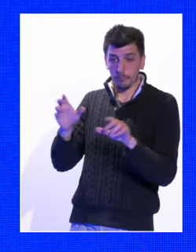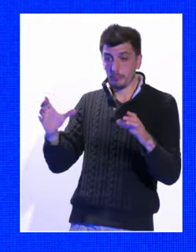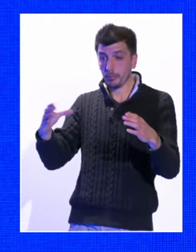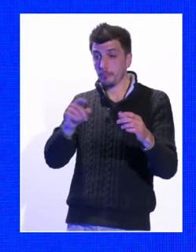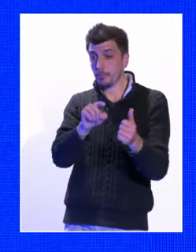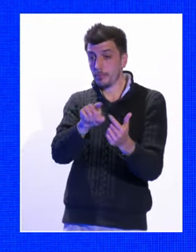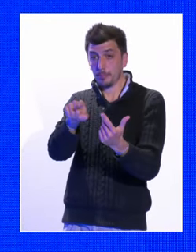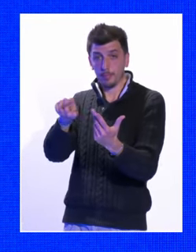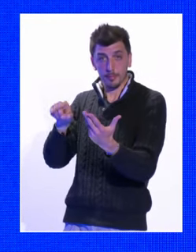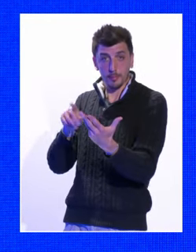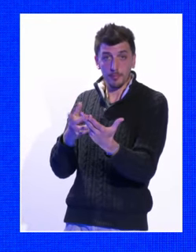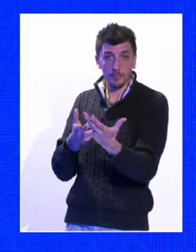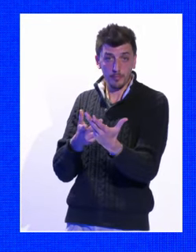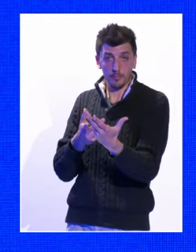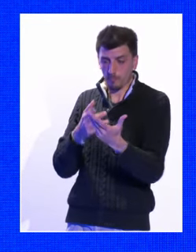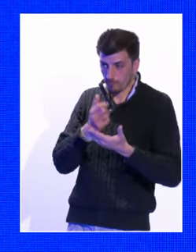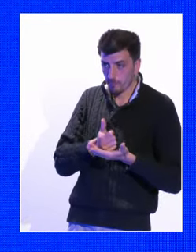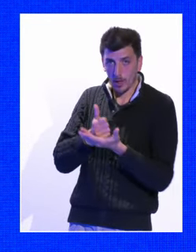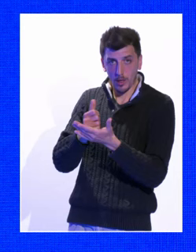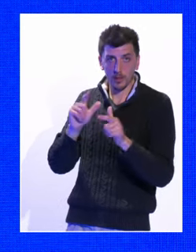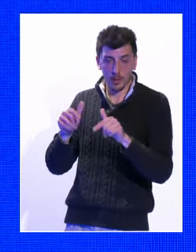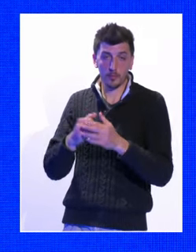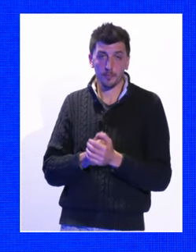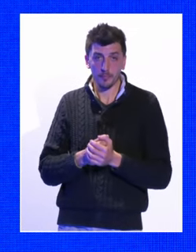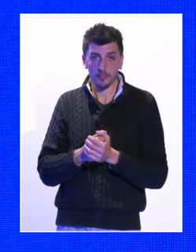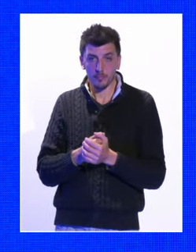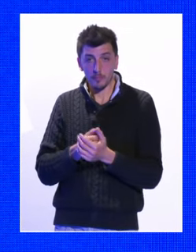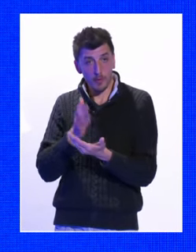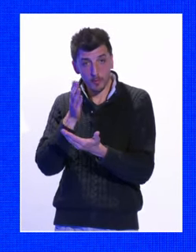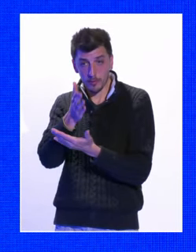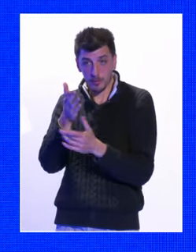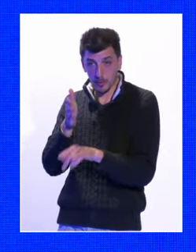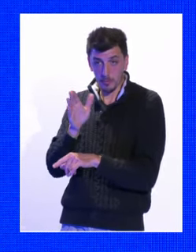programme et les axes après-demain.